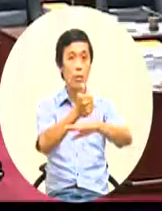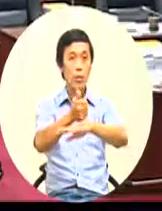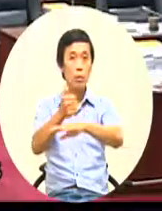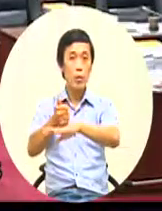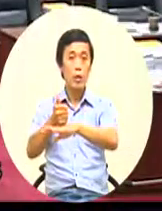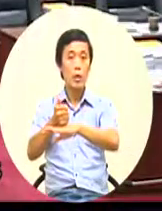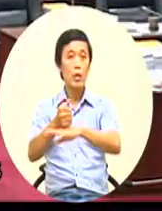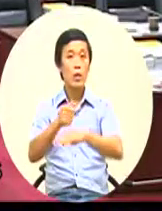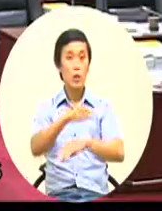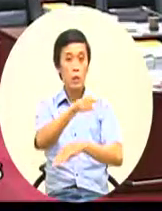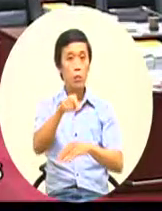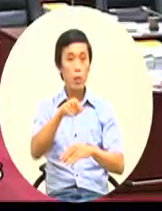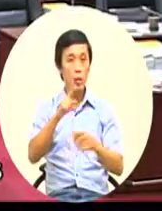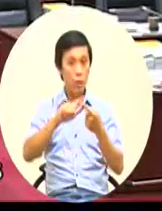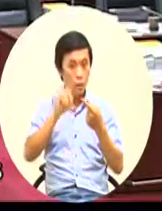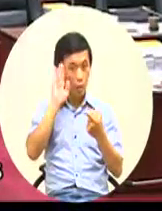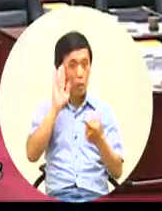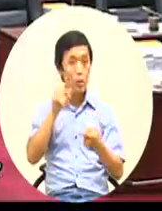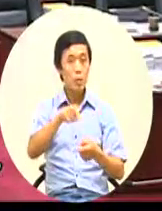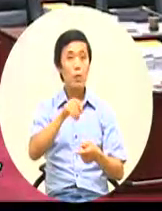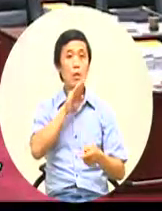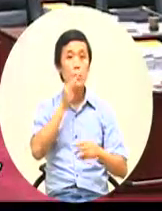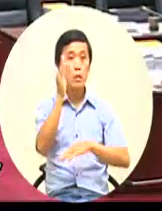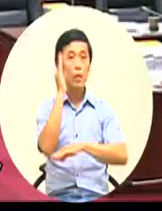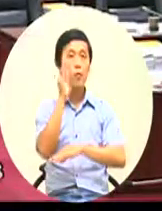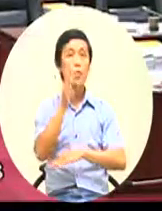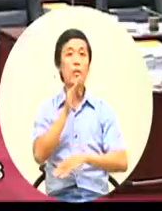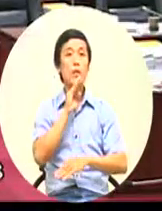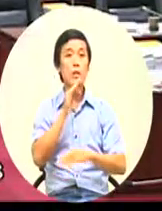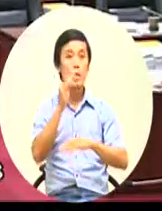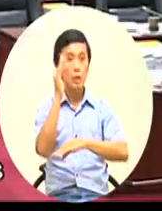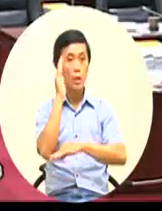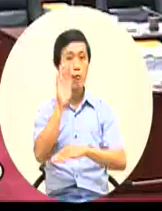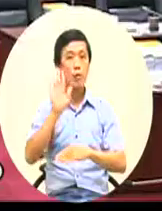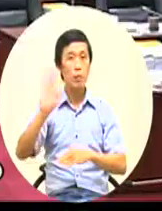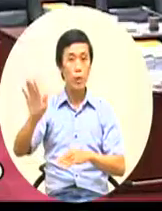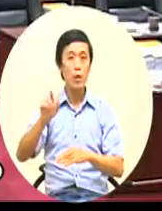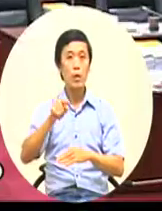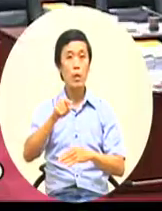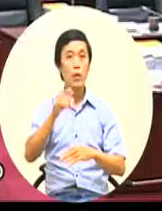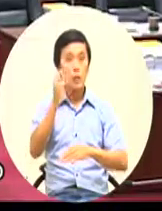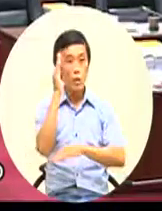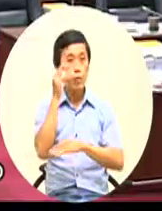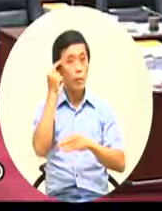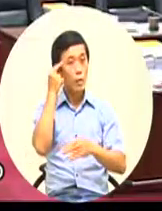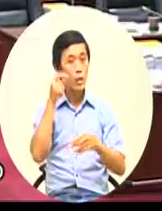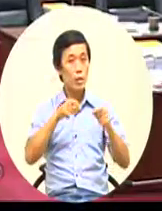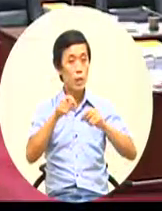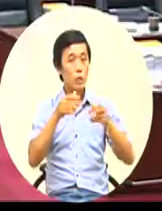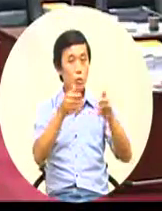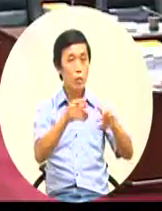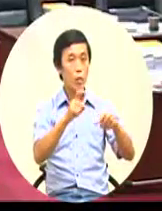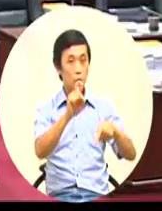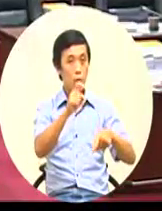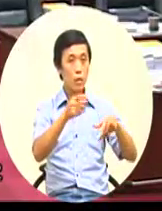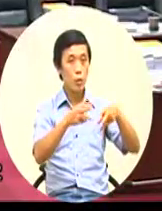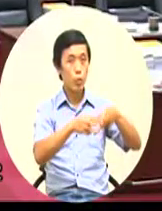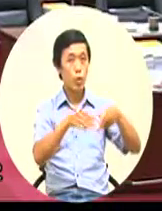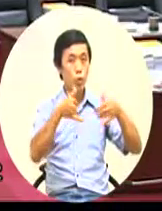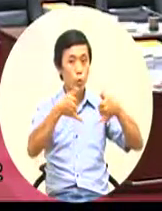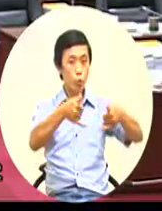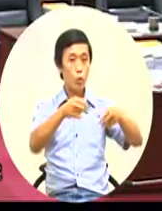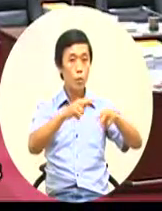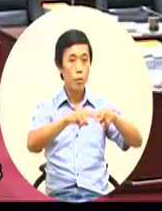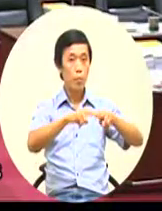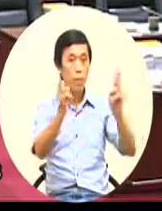歉，真的，这个地是政府的，政府要使用，要打通石泉路，是所有三民区所